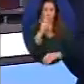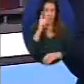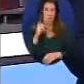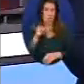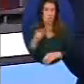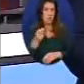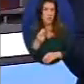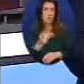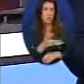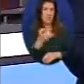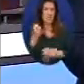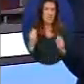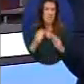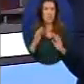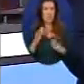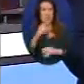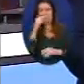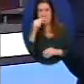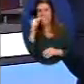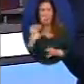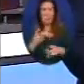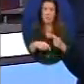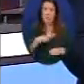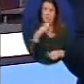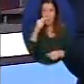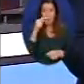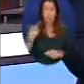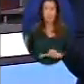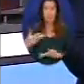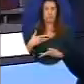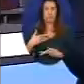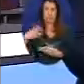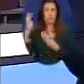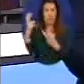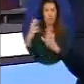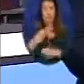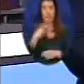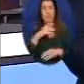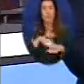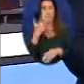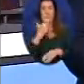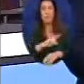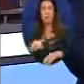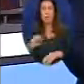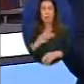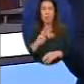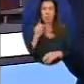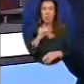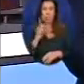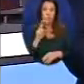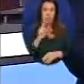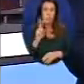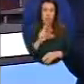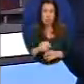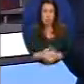סמים, והוא באמת איזשהו סוחר סמים, וקיבלנו אפילו את המידע המודיעיני המדויק על 3 מיליון שקל מחשבון בנק ביום שישי. תמיד המידעים האלה מגיעים